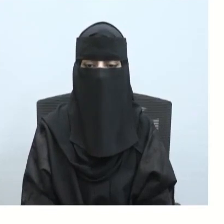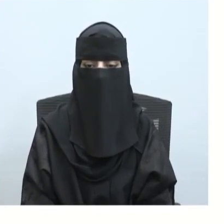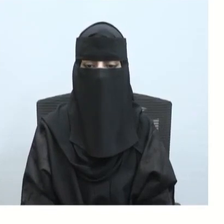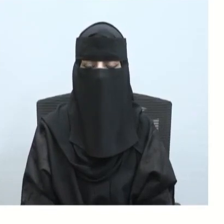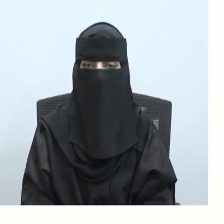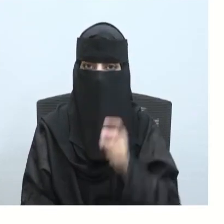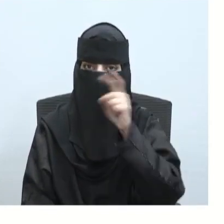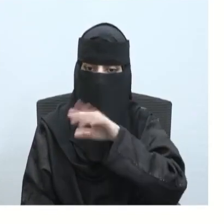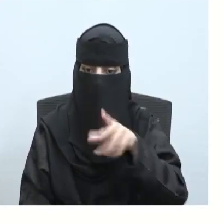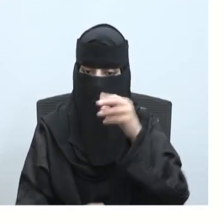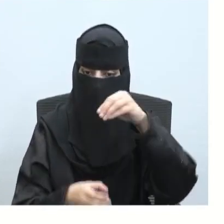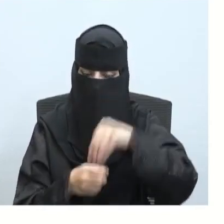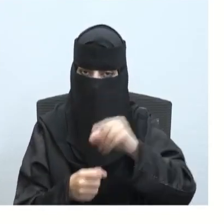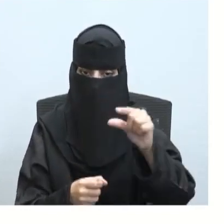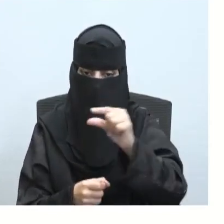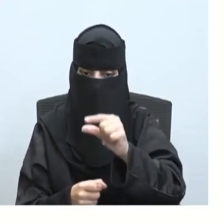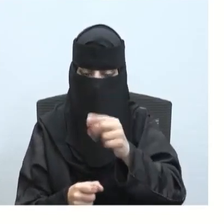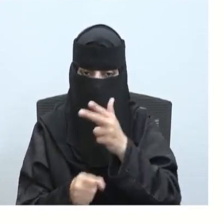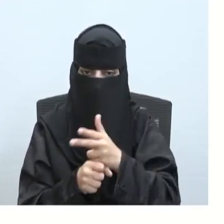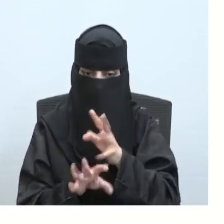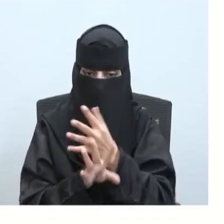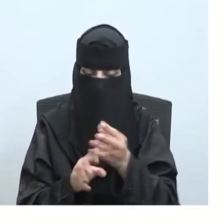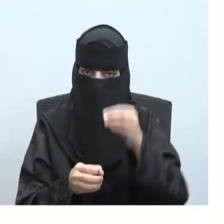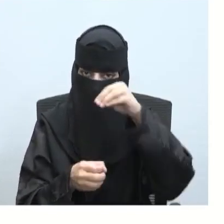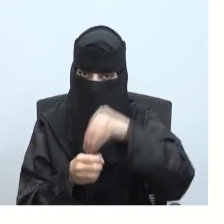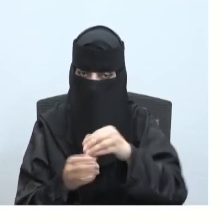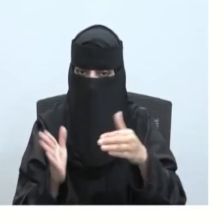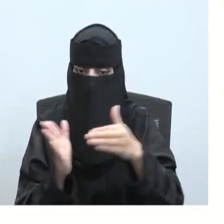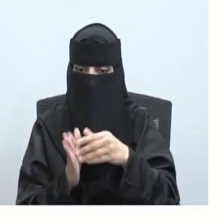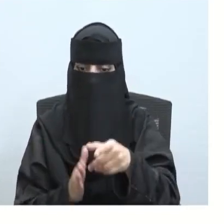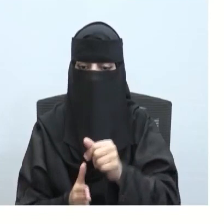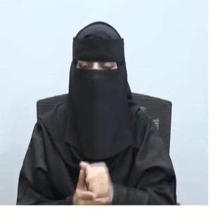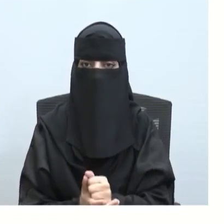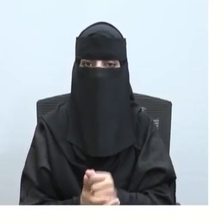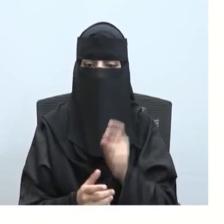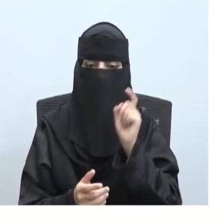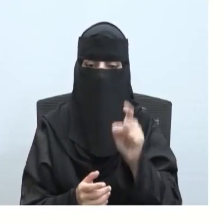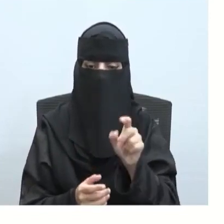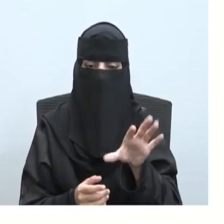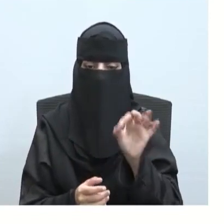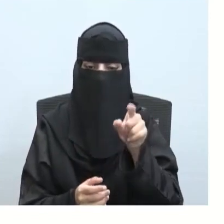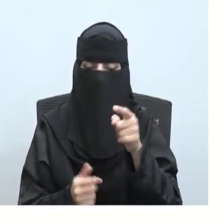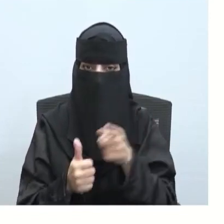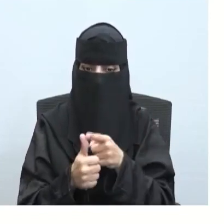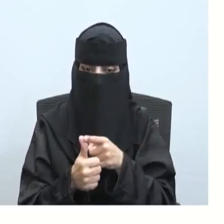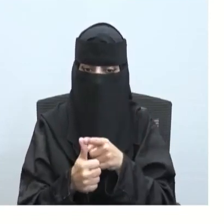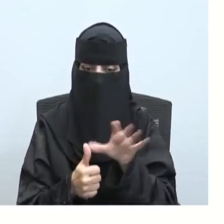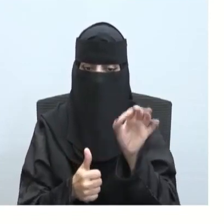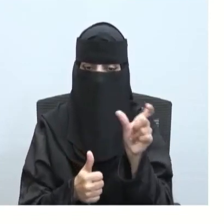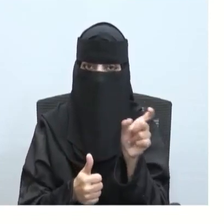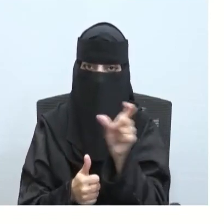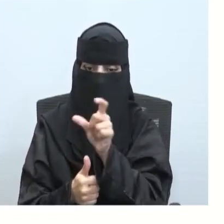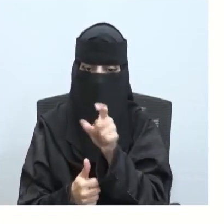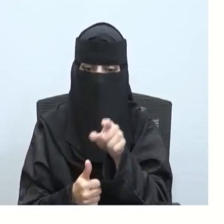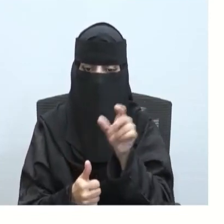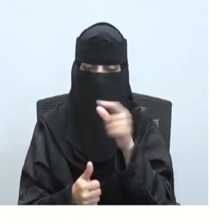إذن لابد أن تحتوي جميع العقد على المقطع البرمجي. نقوم بالضغط على Run IoT Simulation أو